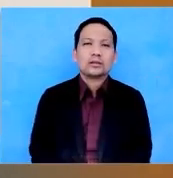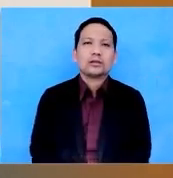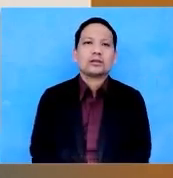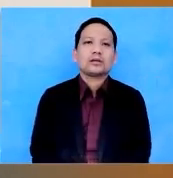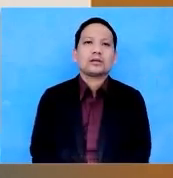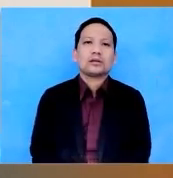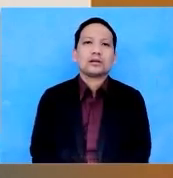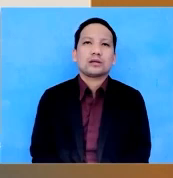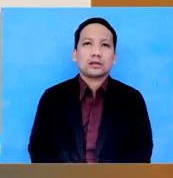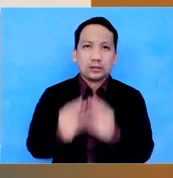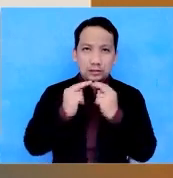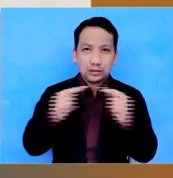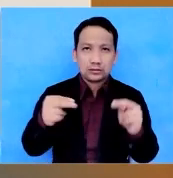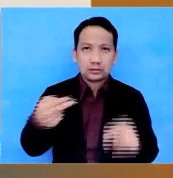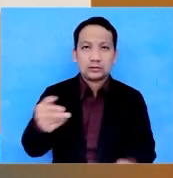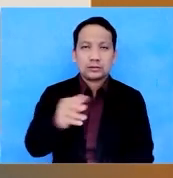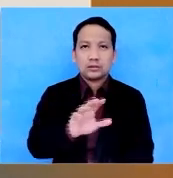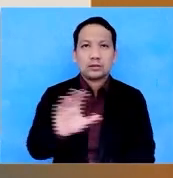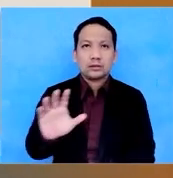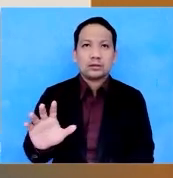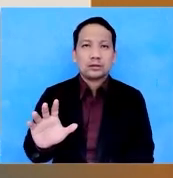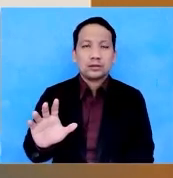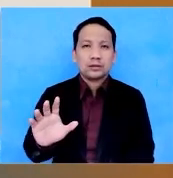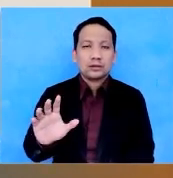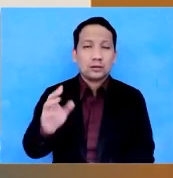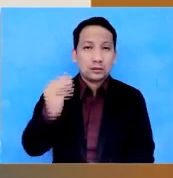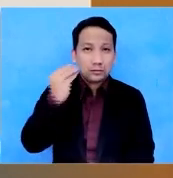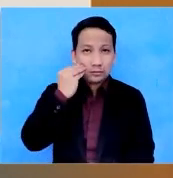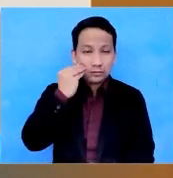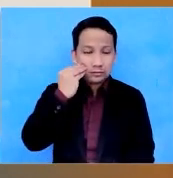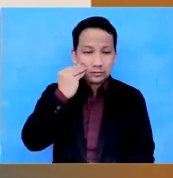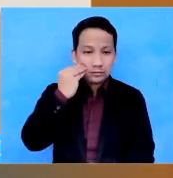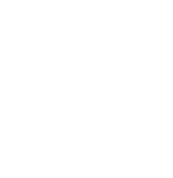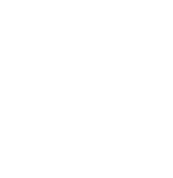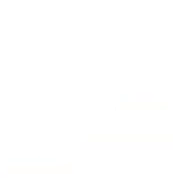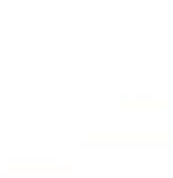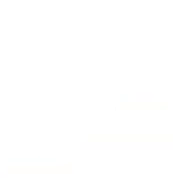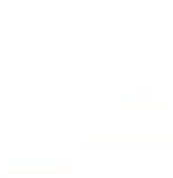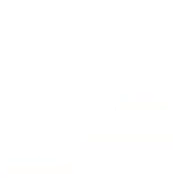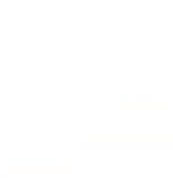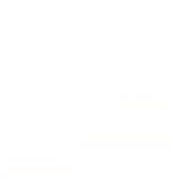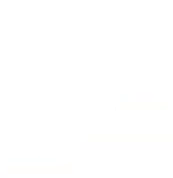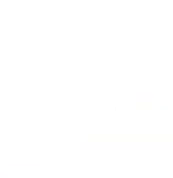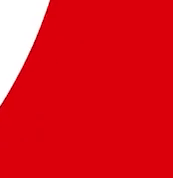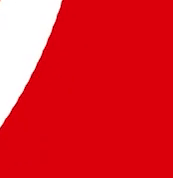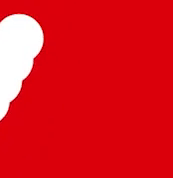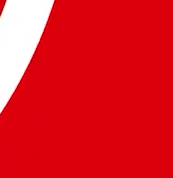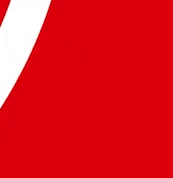Nagbabalita mula sa frontline, Mon Gualvez, News 5!